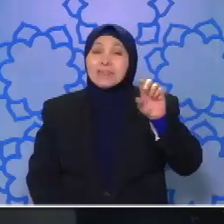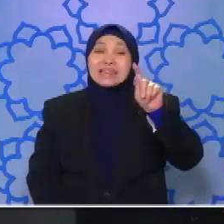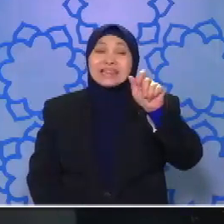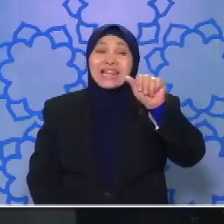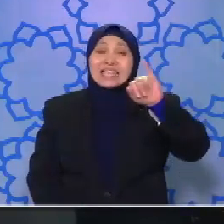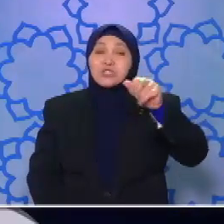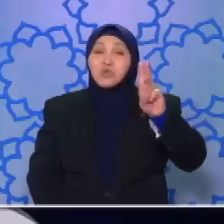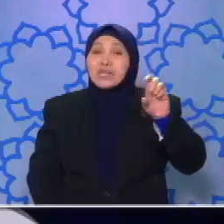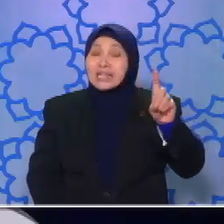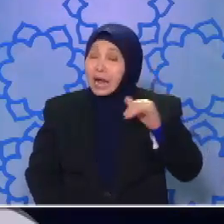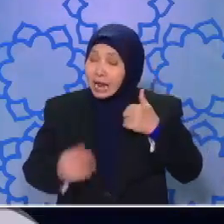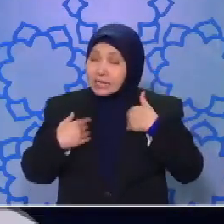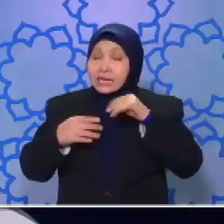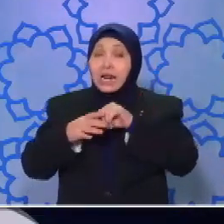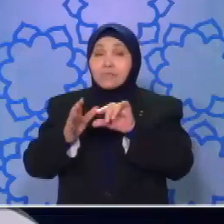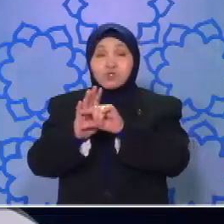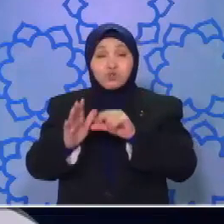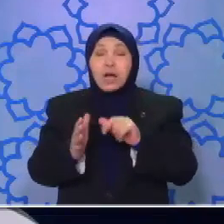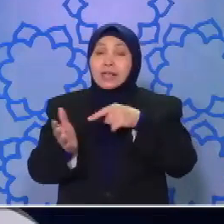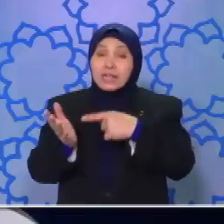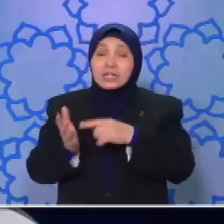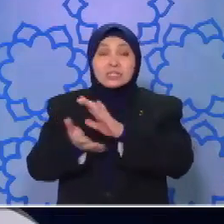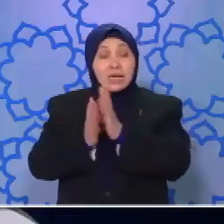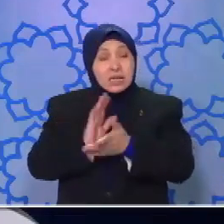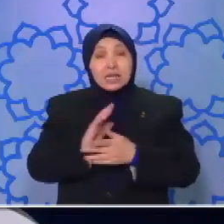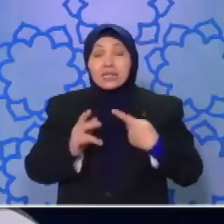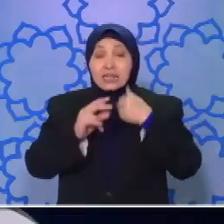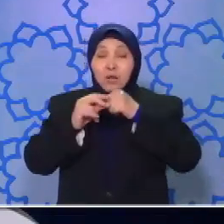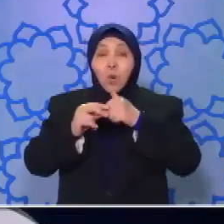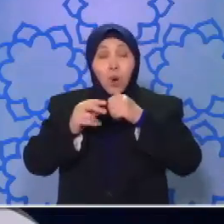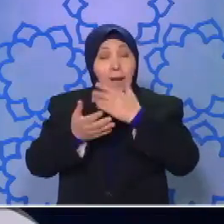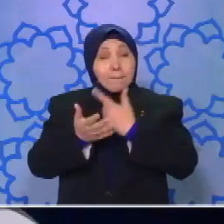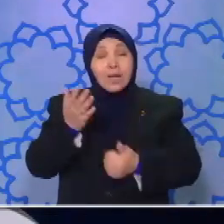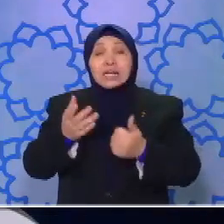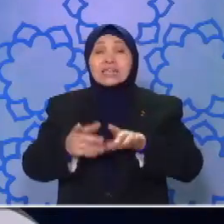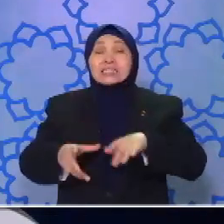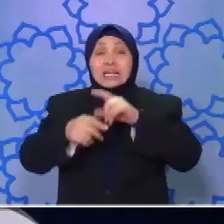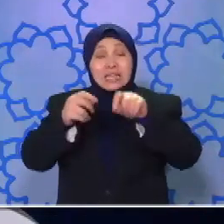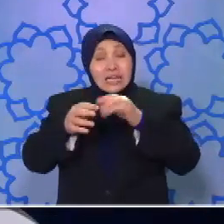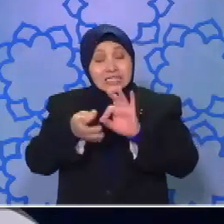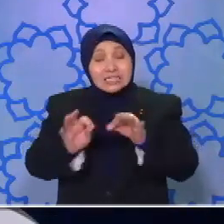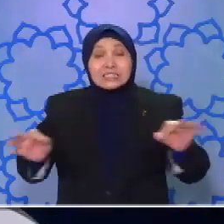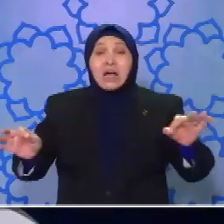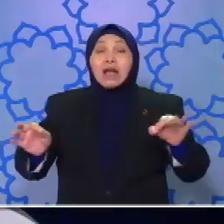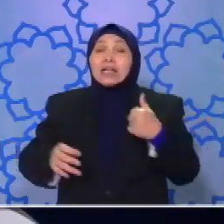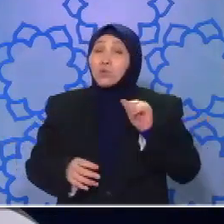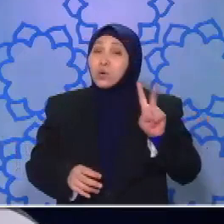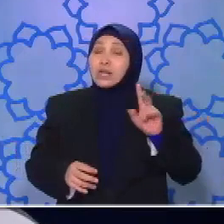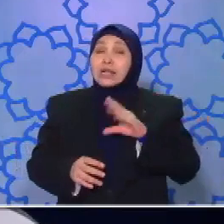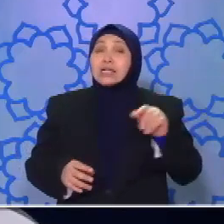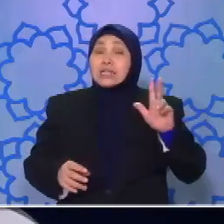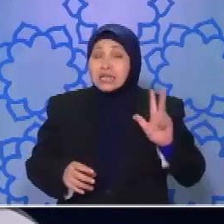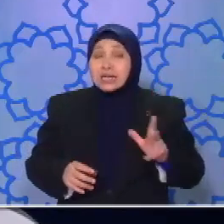teruskan dengan ayat 80 hingga 83 melihat kepada kesimpulan kisah kedua dan kisah ketiga dalam peristiwa perjalanan